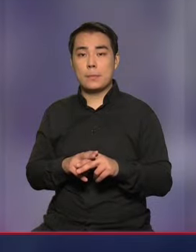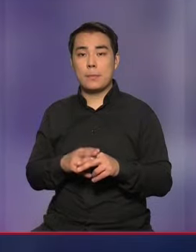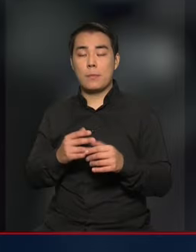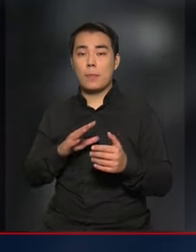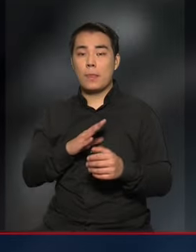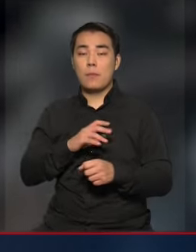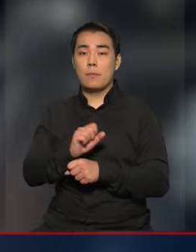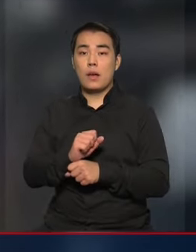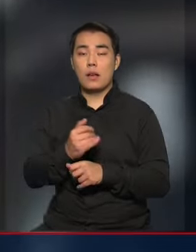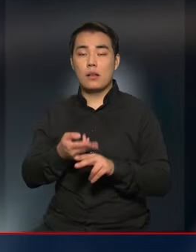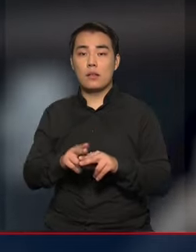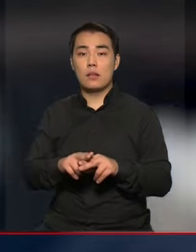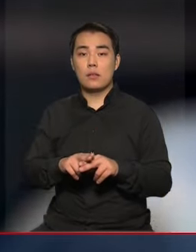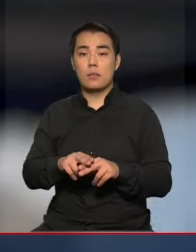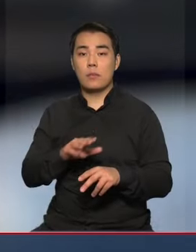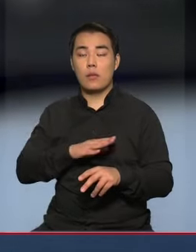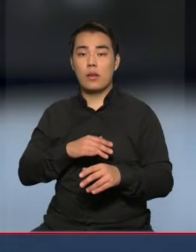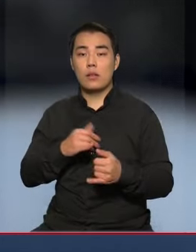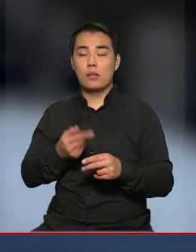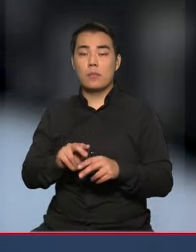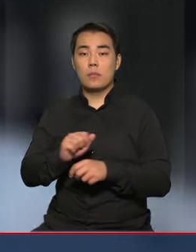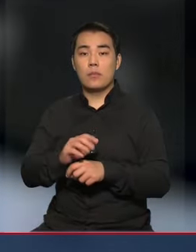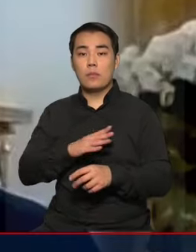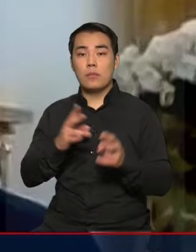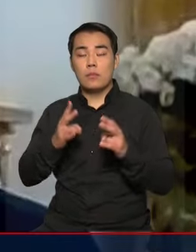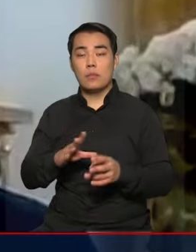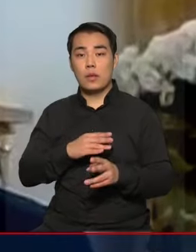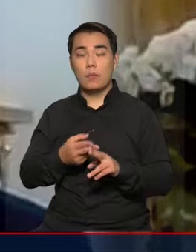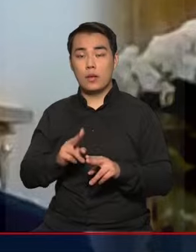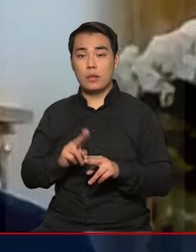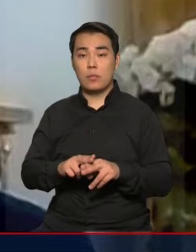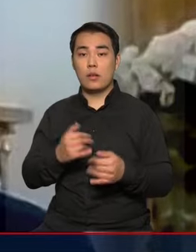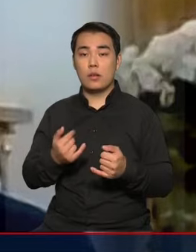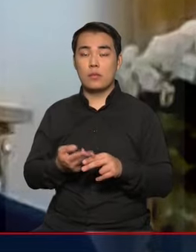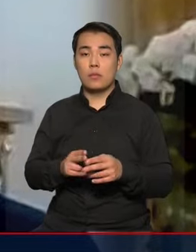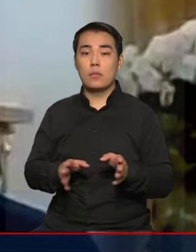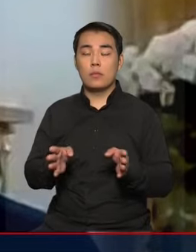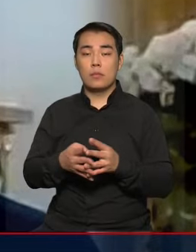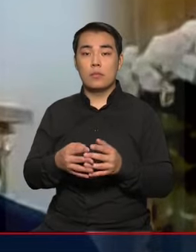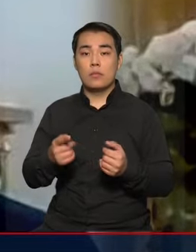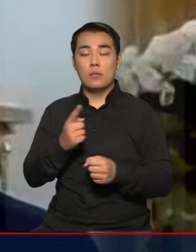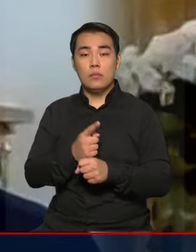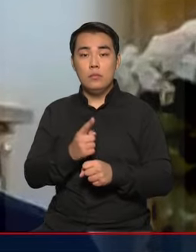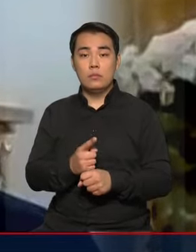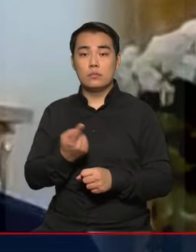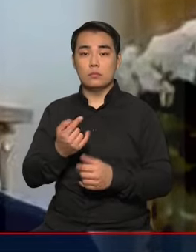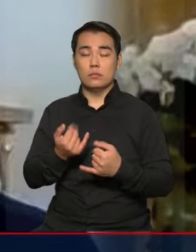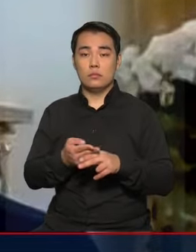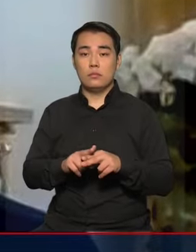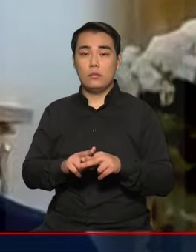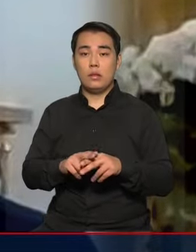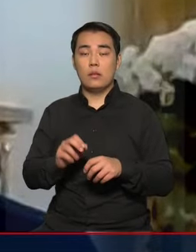күллік халық далаға кезіп кетті. Ондай түрліктіруге болмайды. Үйткені ол